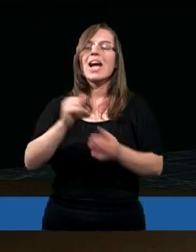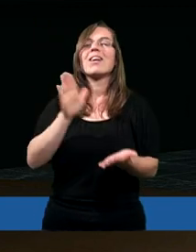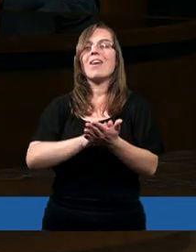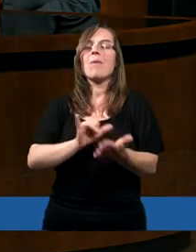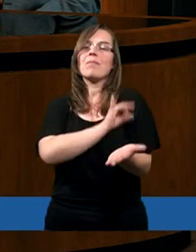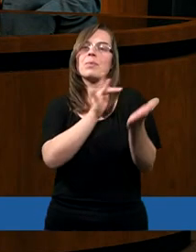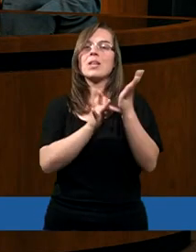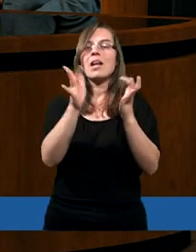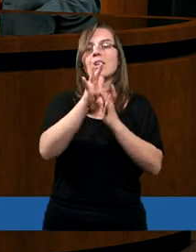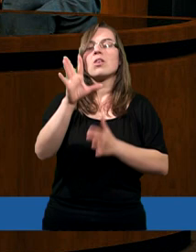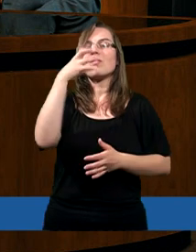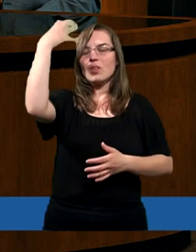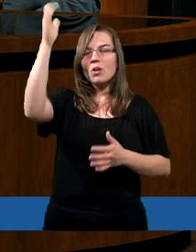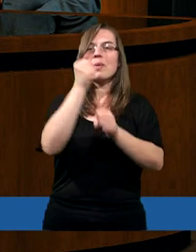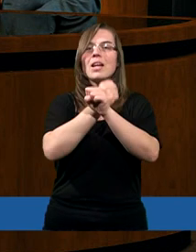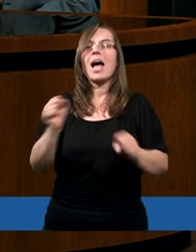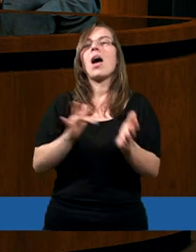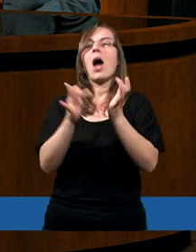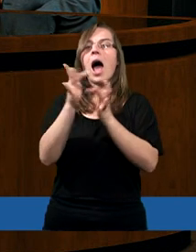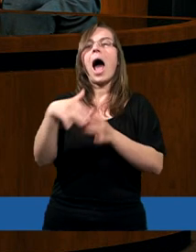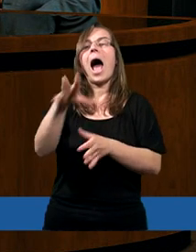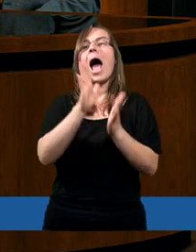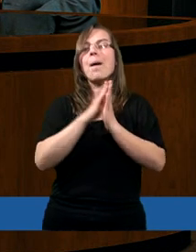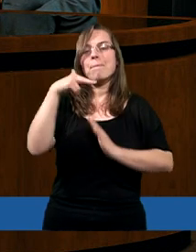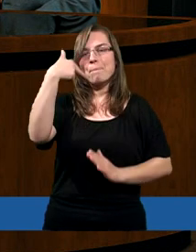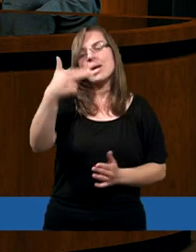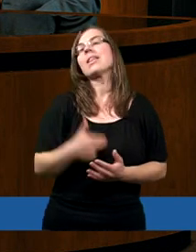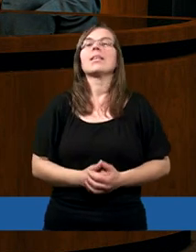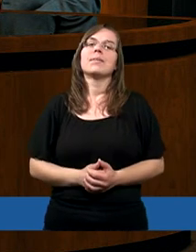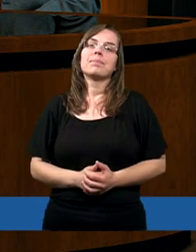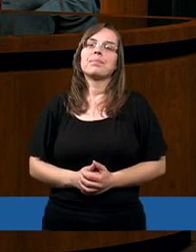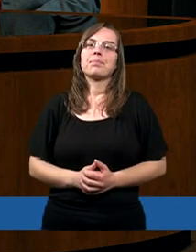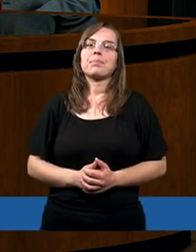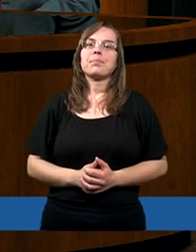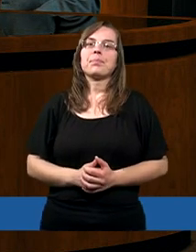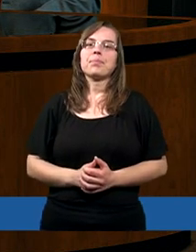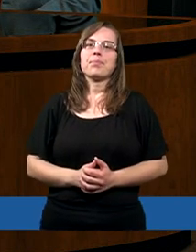chwała w imieniu Pana naszego Zbawiciela Jezusa Chrystusa. Amen. Amen.